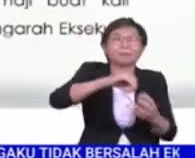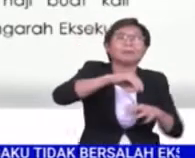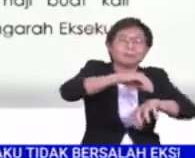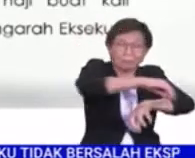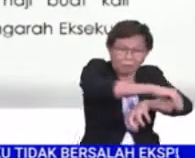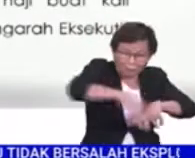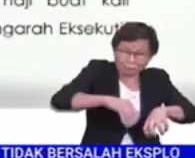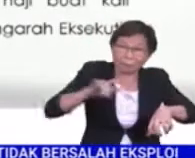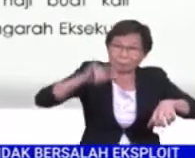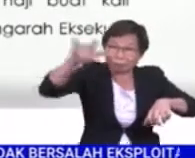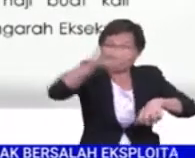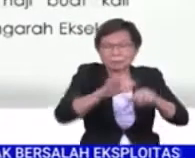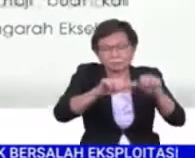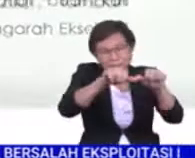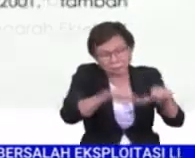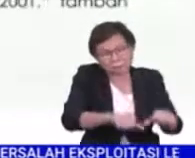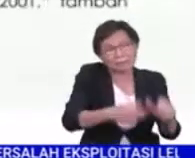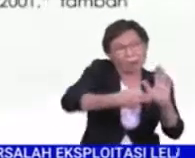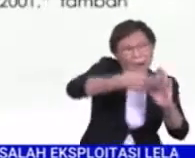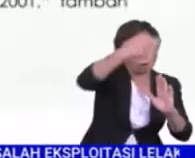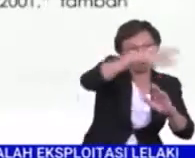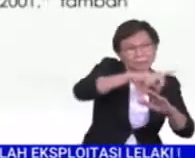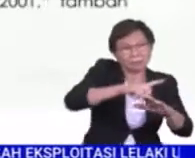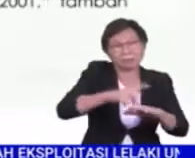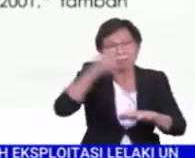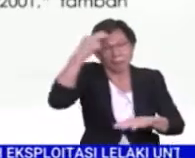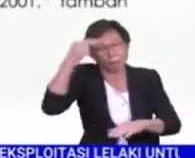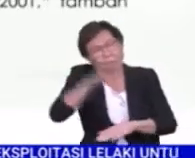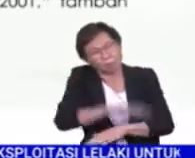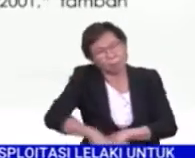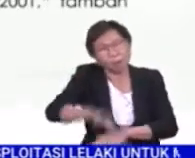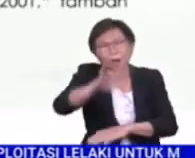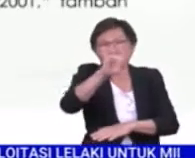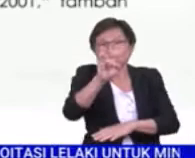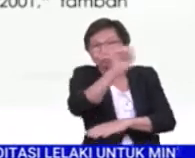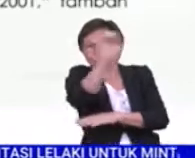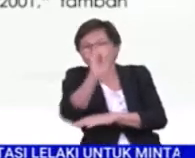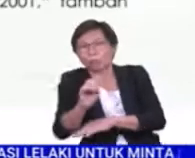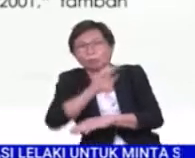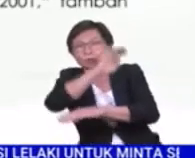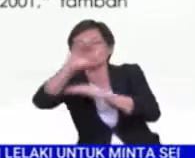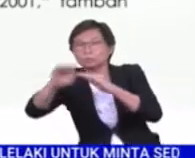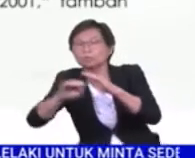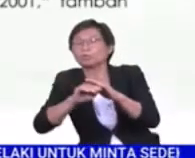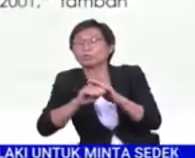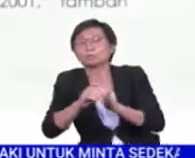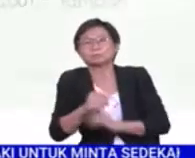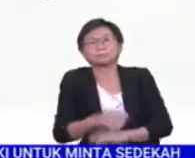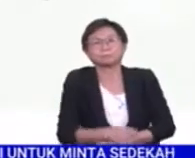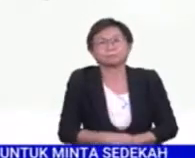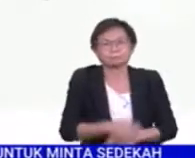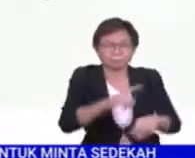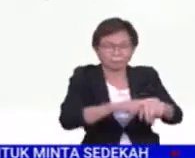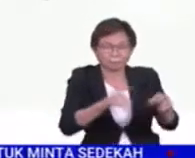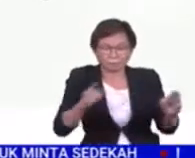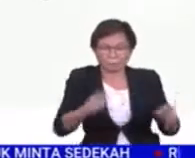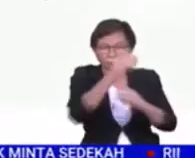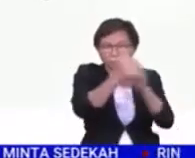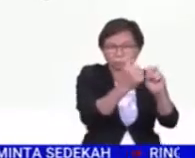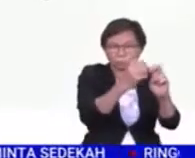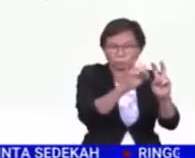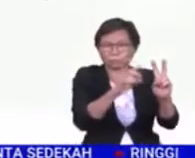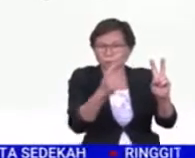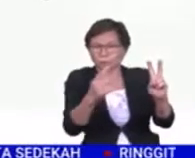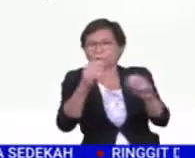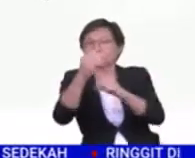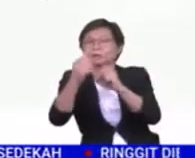penerbangan dan penginapan di tanah suci merangkum kira-kira 700 daripada keseluruhan kos bagi tempo 2001 hingga